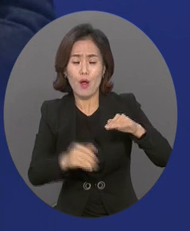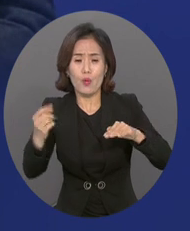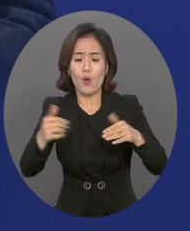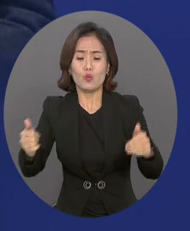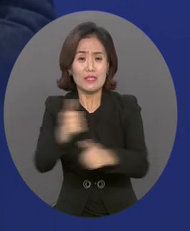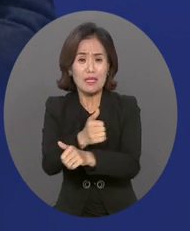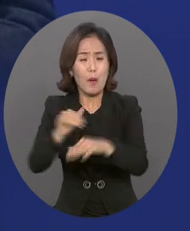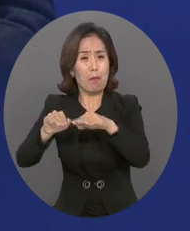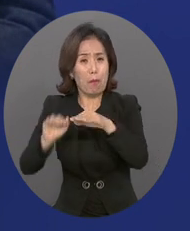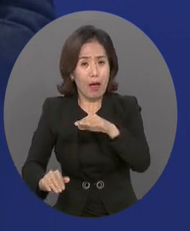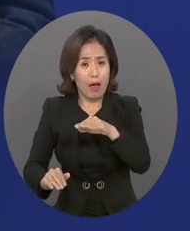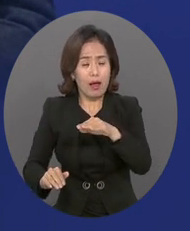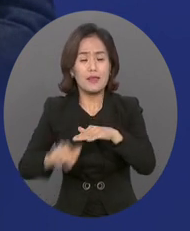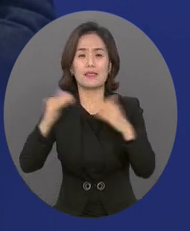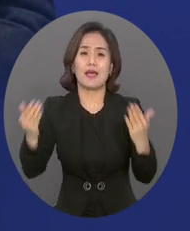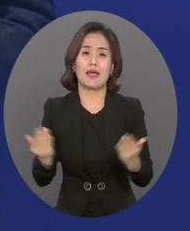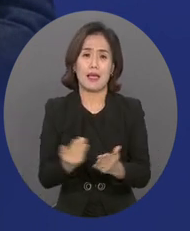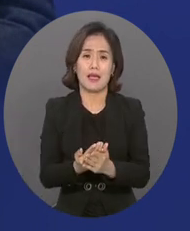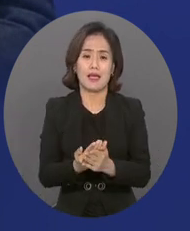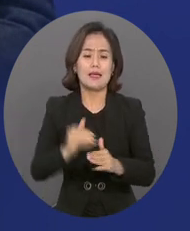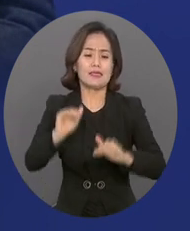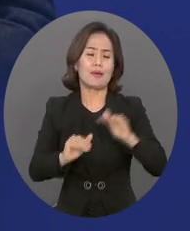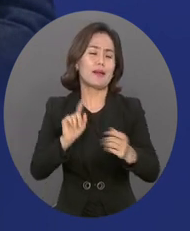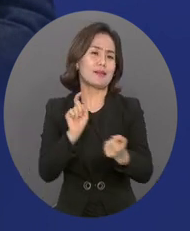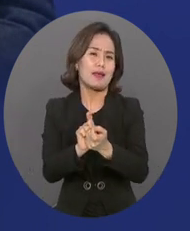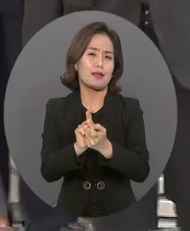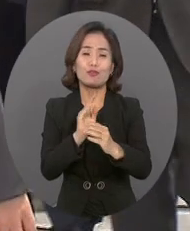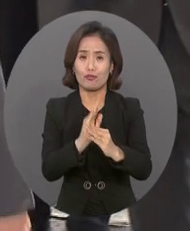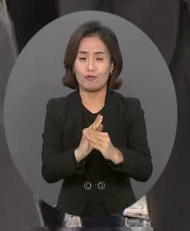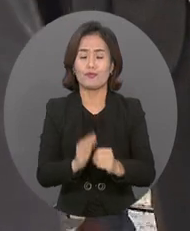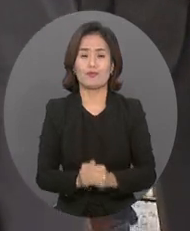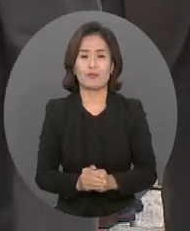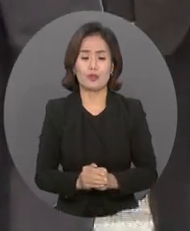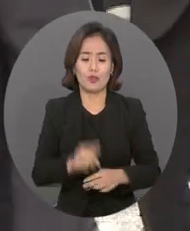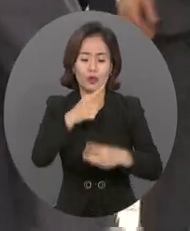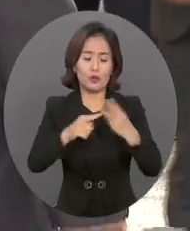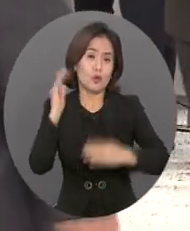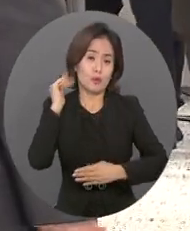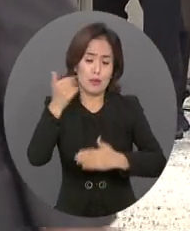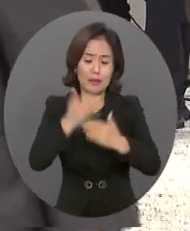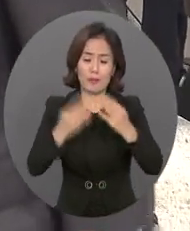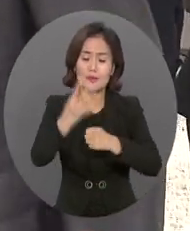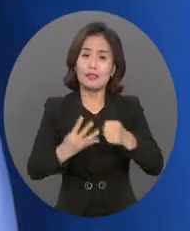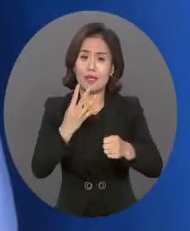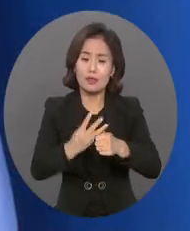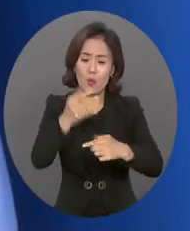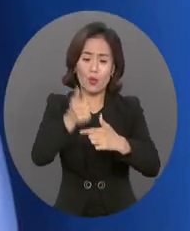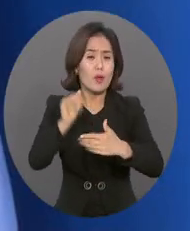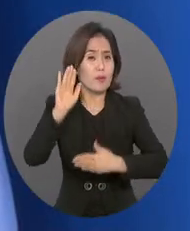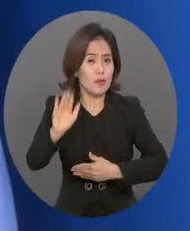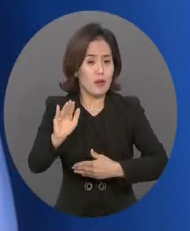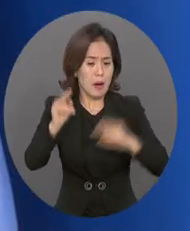인사의 불균형 다 차별받고 있는데. 윤석열 정부 남은 4년, 호남의